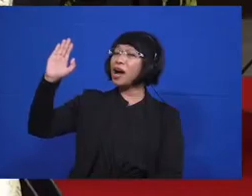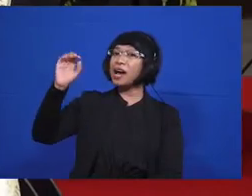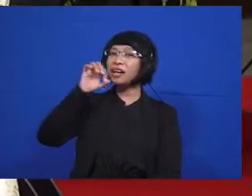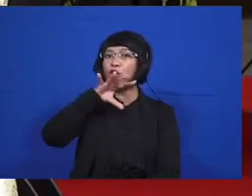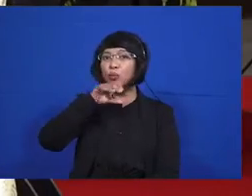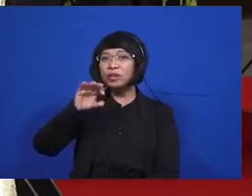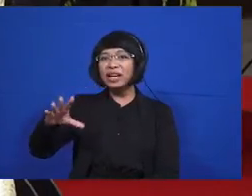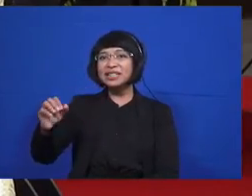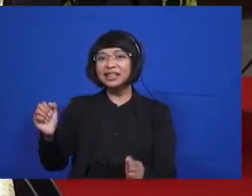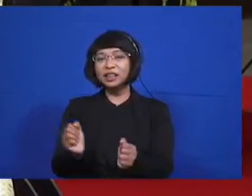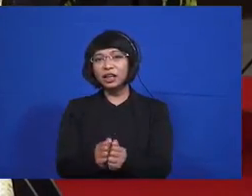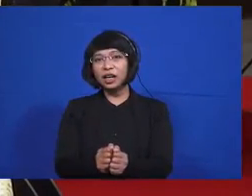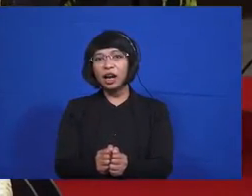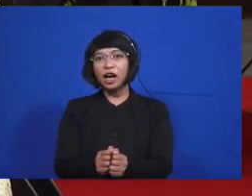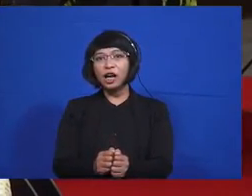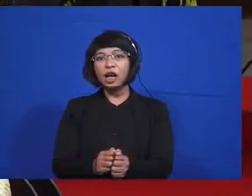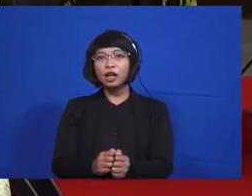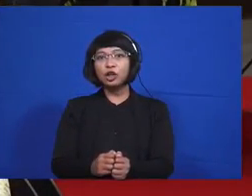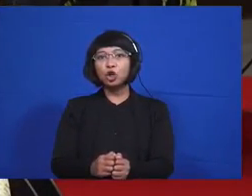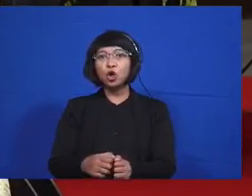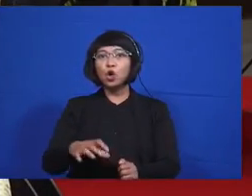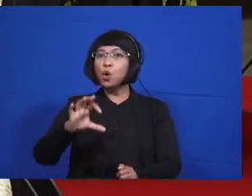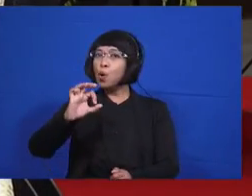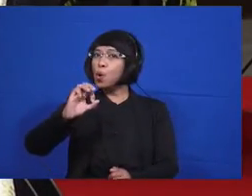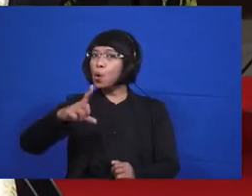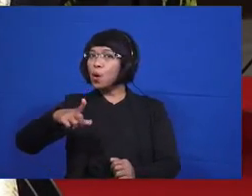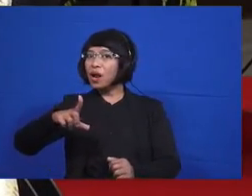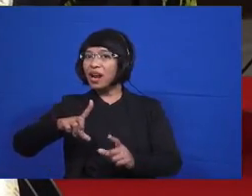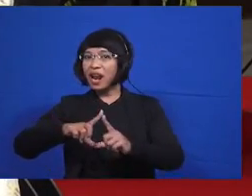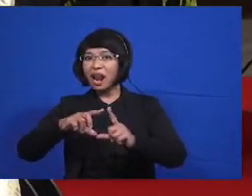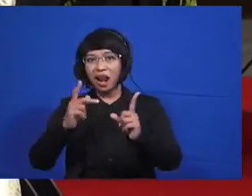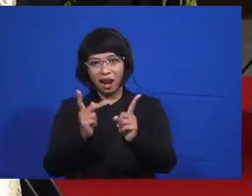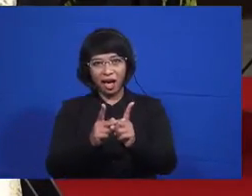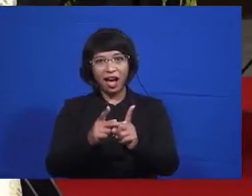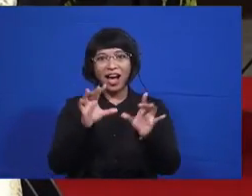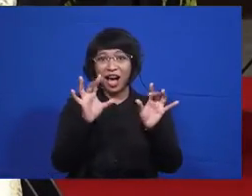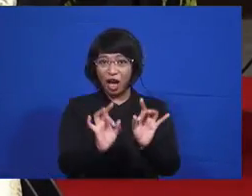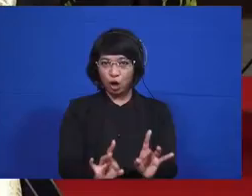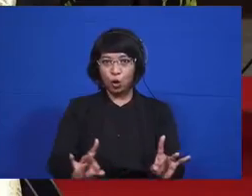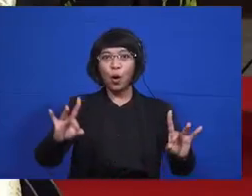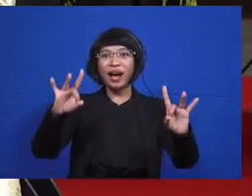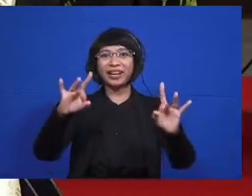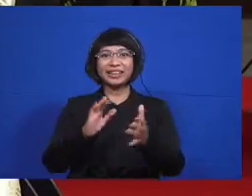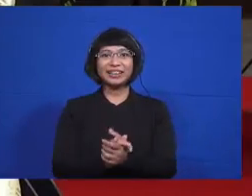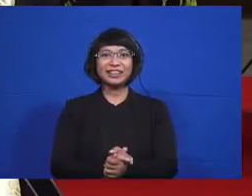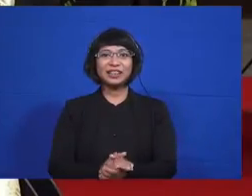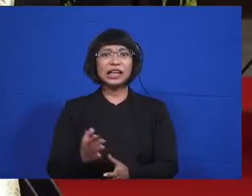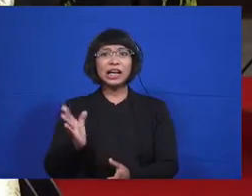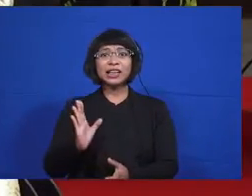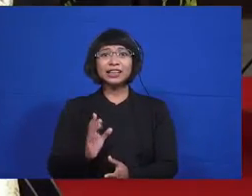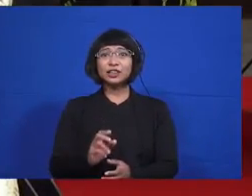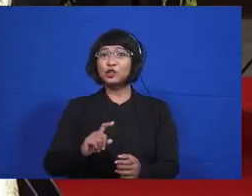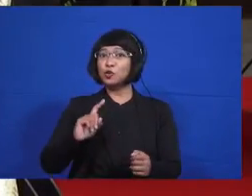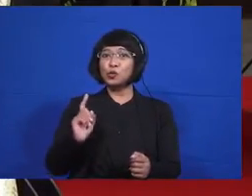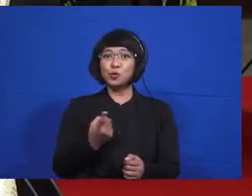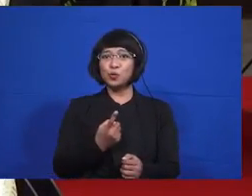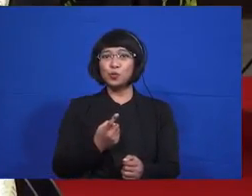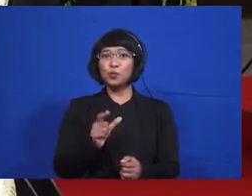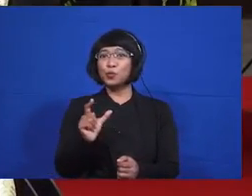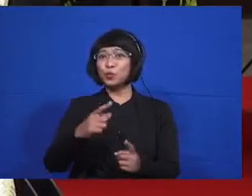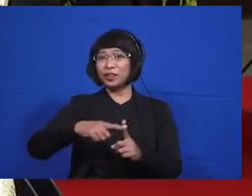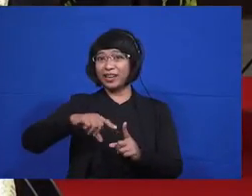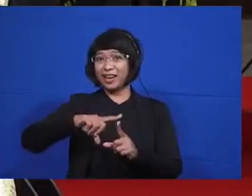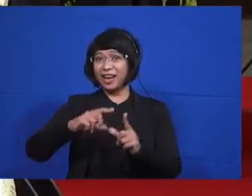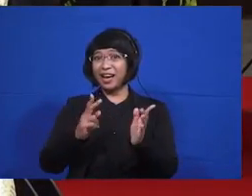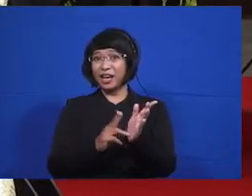olah rohani gitu ya. Yang paling utama itu. Yang paling utama, yang tidak utama apa? Yang tentu saja bersama kolegialitas